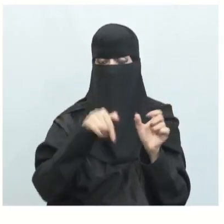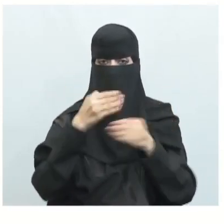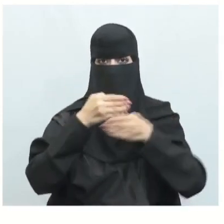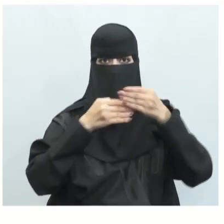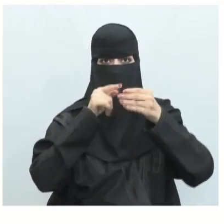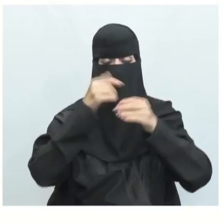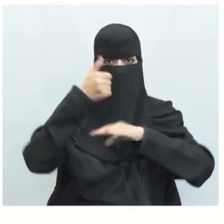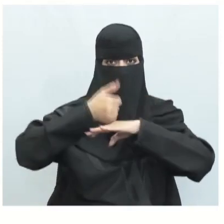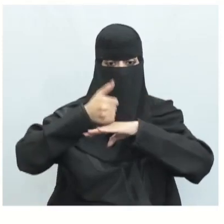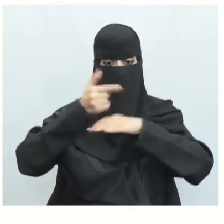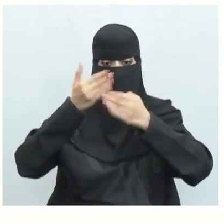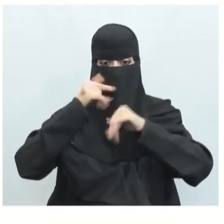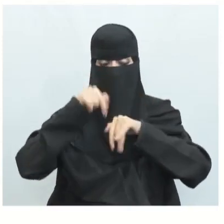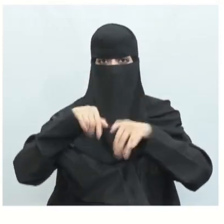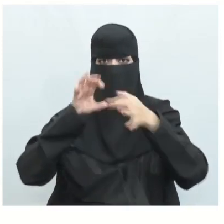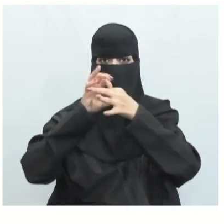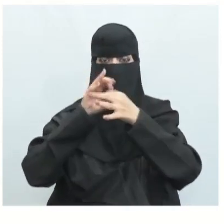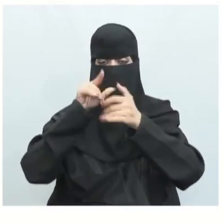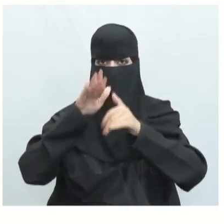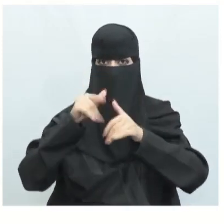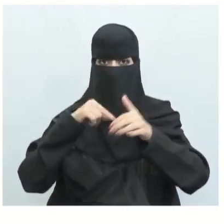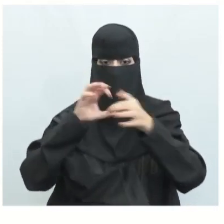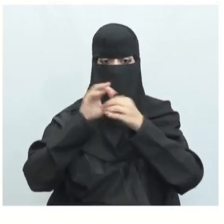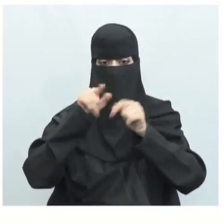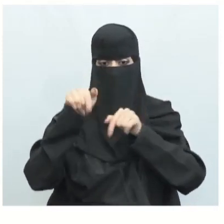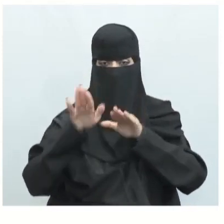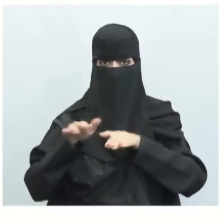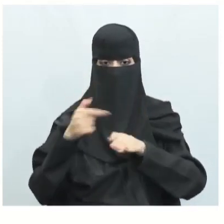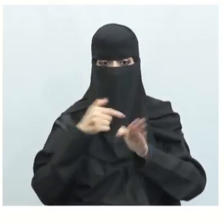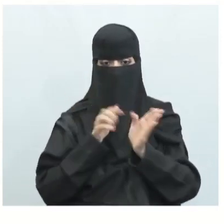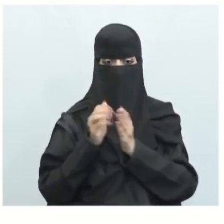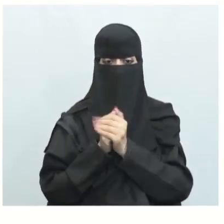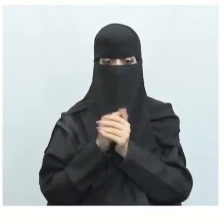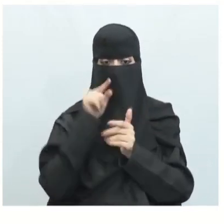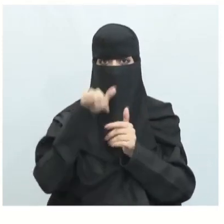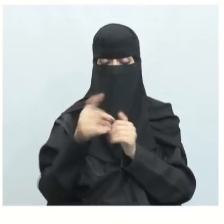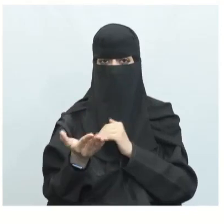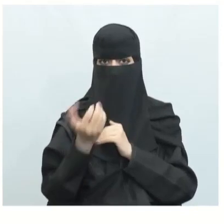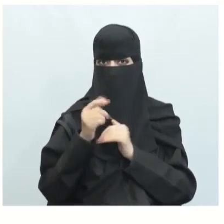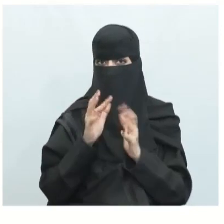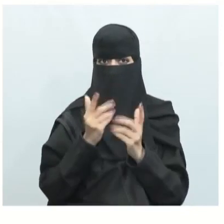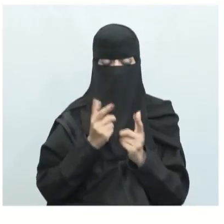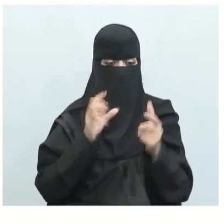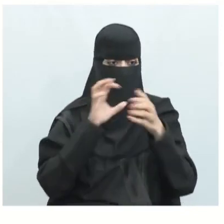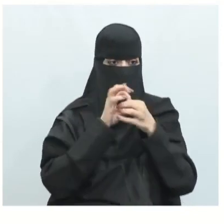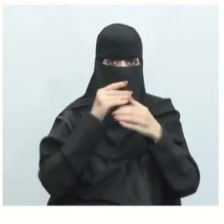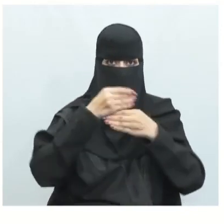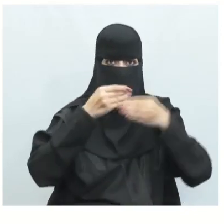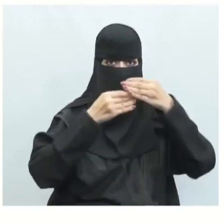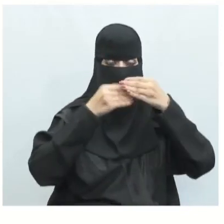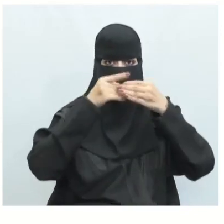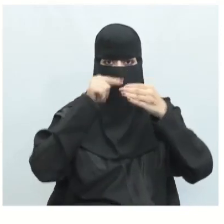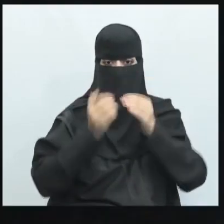انشاء او تاسيس العلاقات او الروابط في هذا الجراف هنا اعطاني ما هي العلاقه انشا